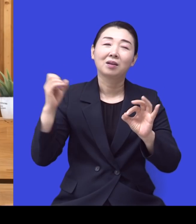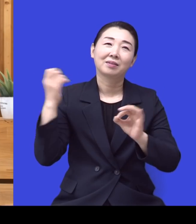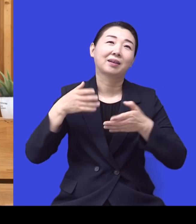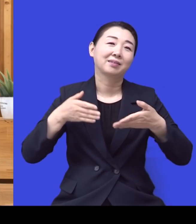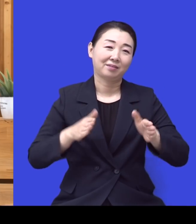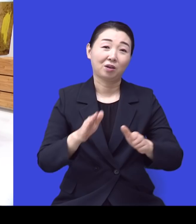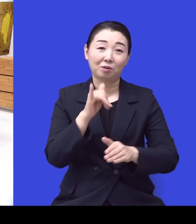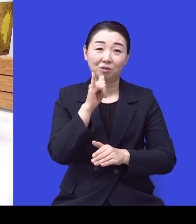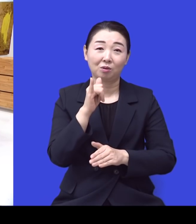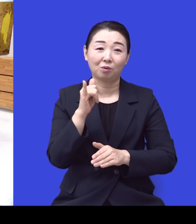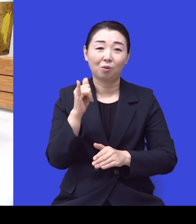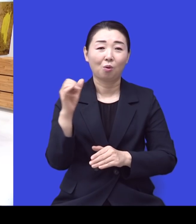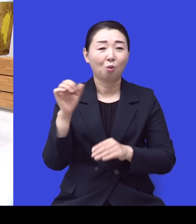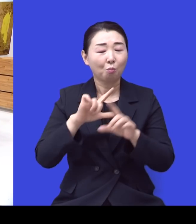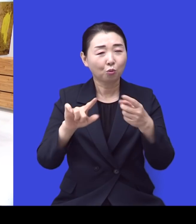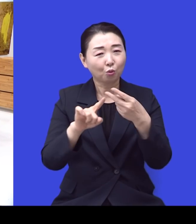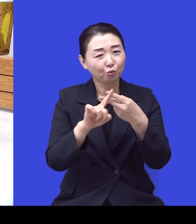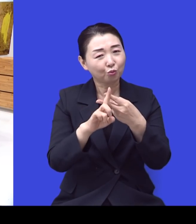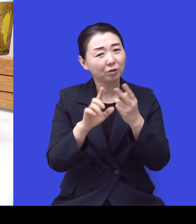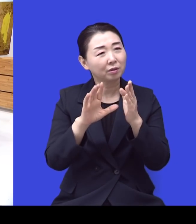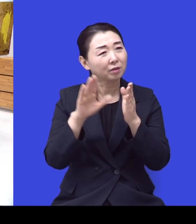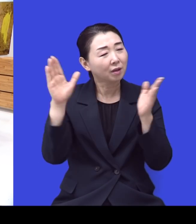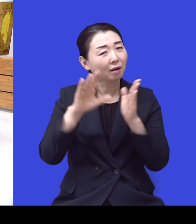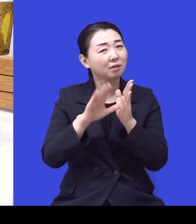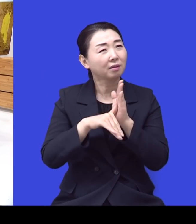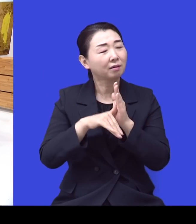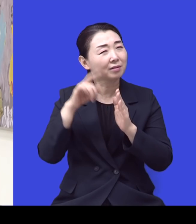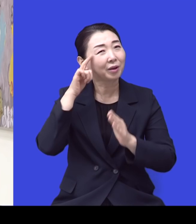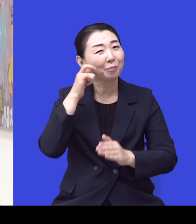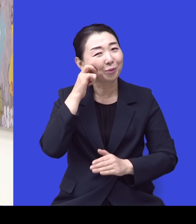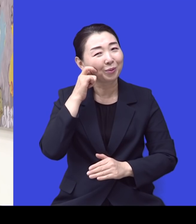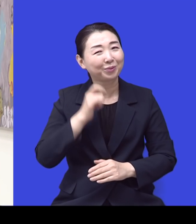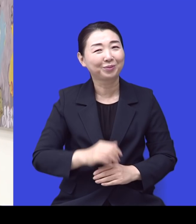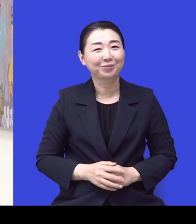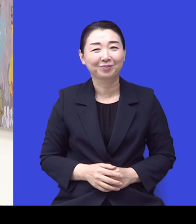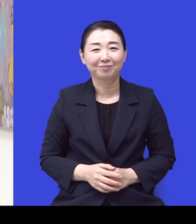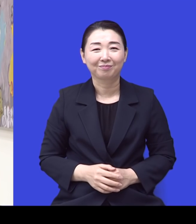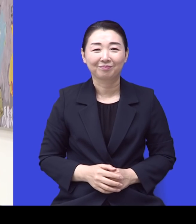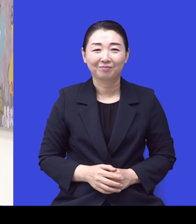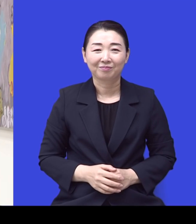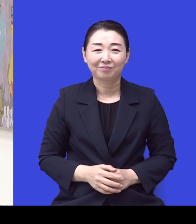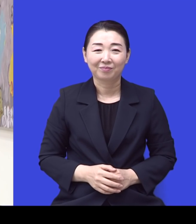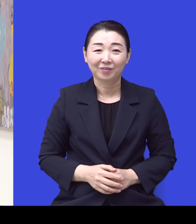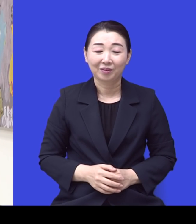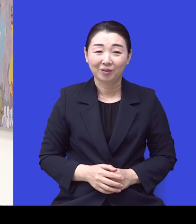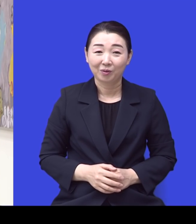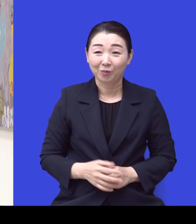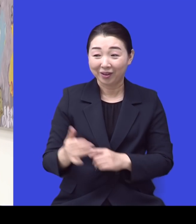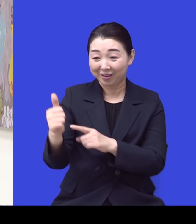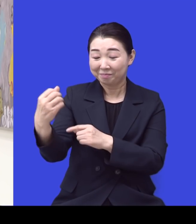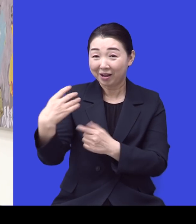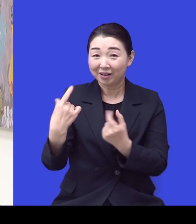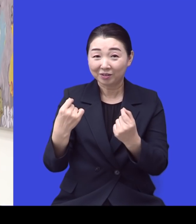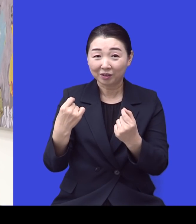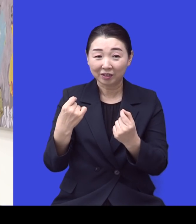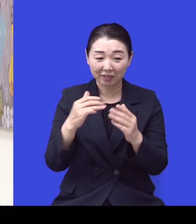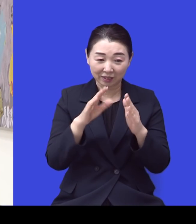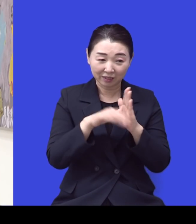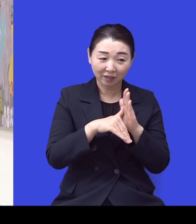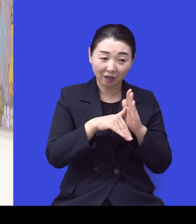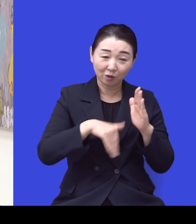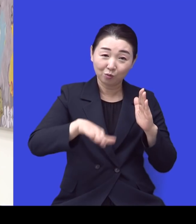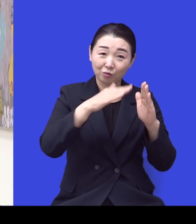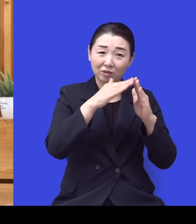중학교 1학년 때는 네. 저는 그런 생각을 감히 하지 못했던 것 같은데. 그러니까 지금 맞아요. 그 집사님 말씀처럼 그 당시 저희 집이 워낙